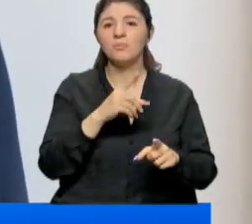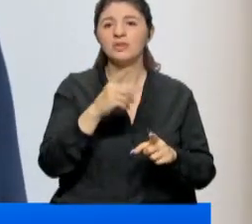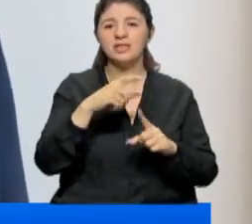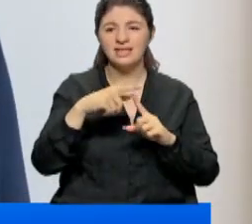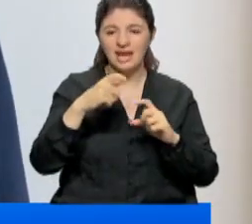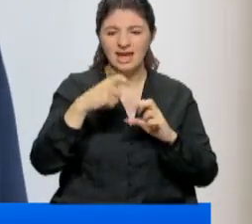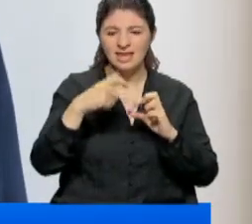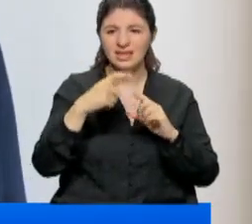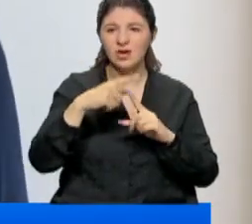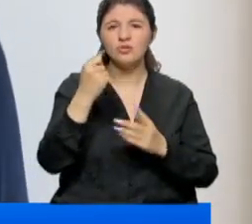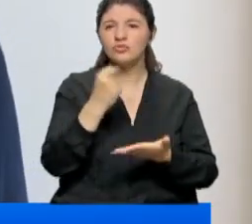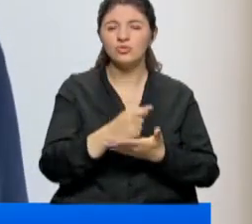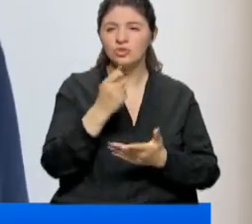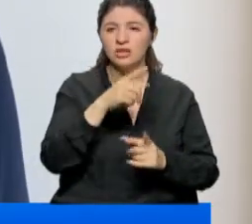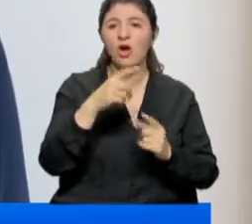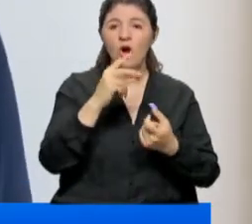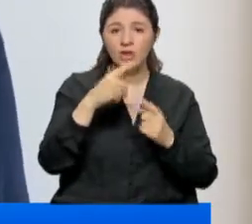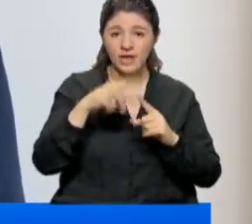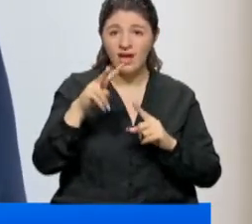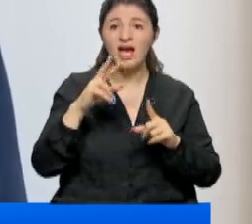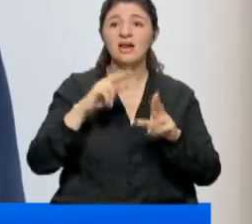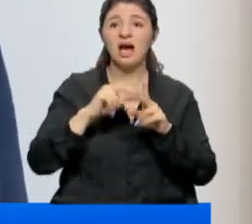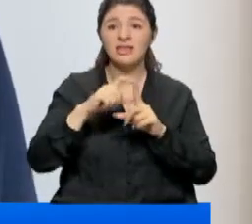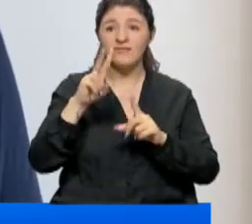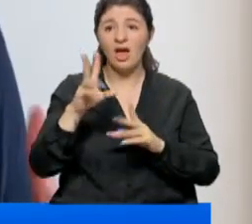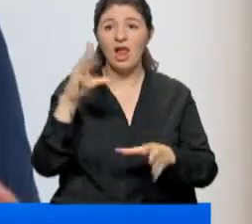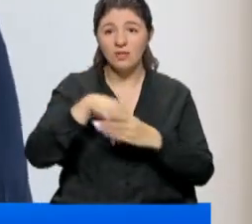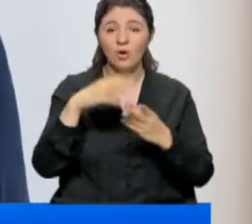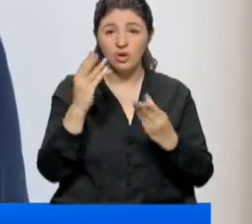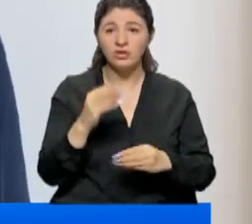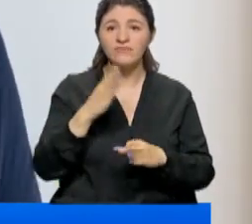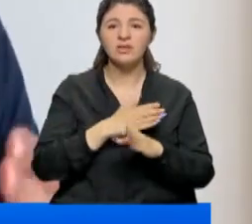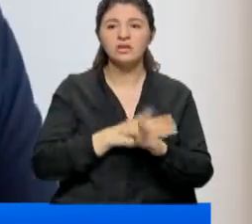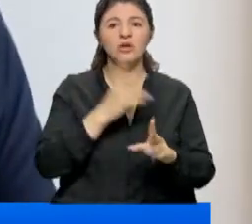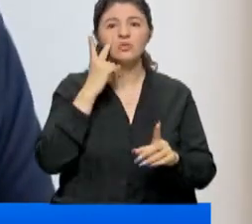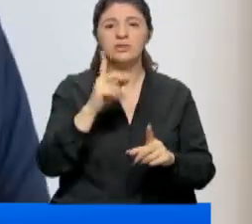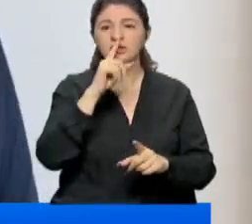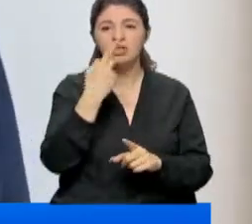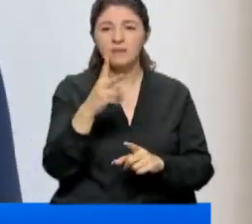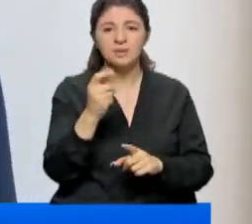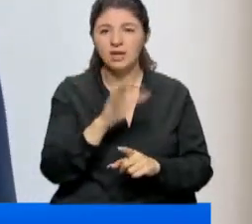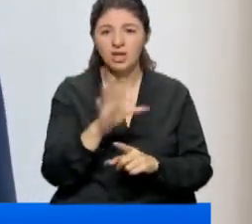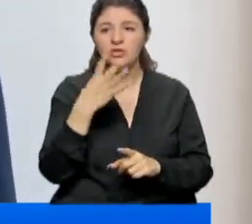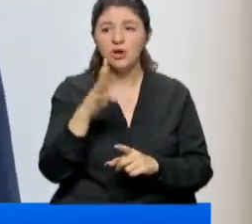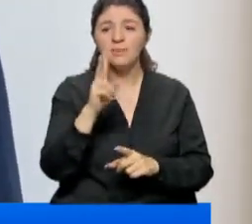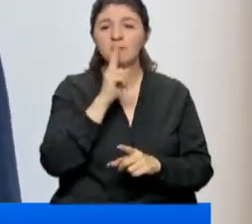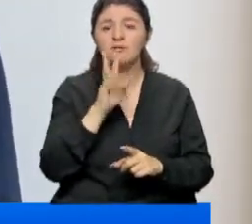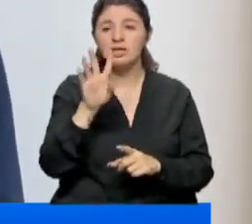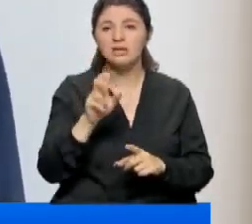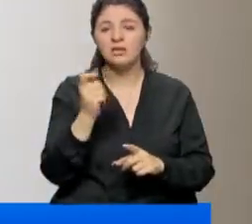bu tarafa bandrol hücrelerinde ötelemesi ve kademesine düşündüğünüzde vatandaşa yansıması sadece içebilir değil